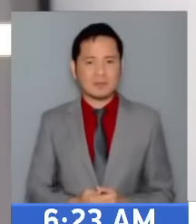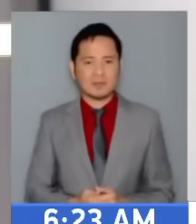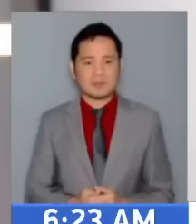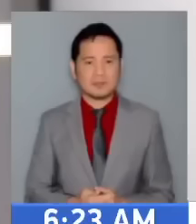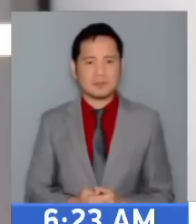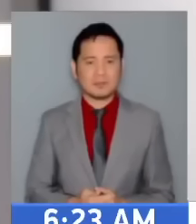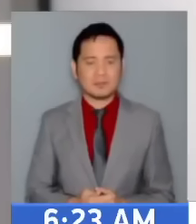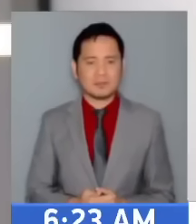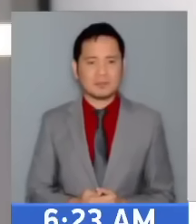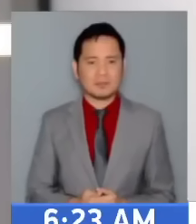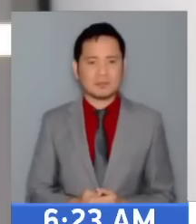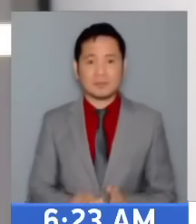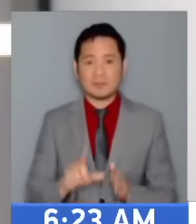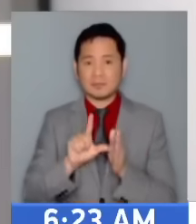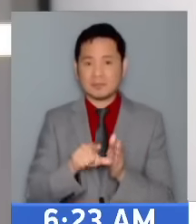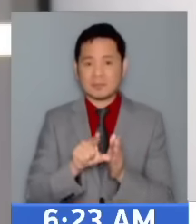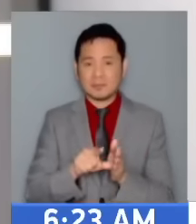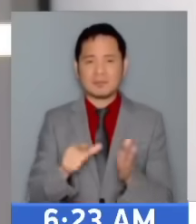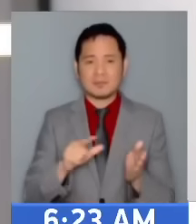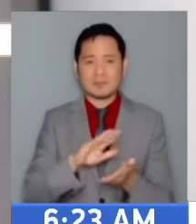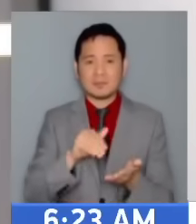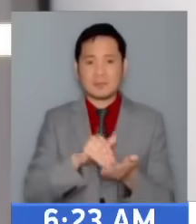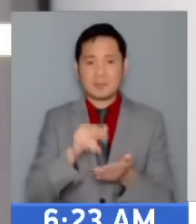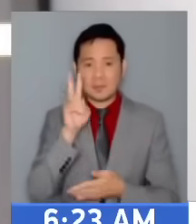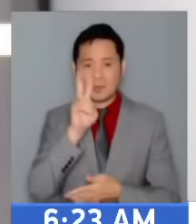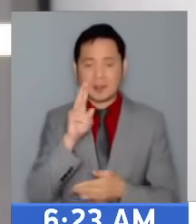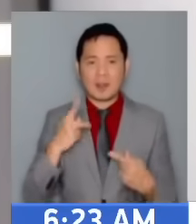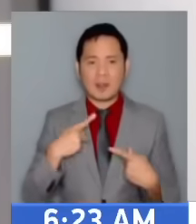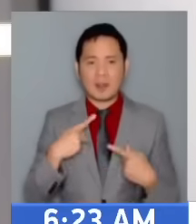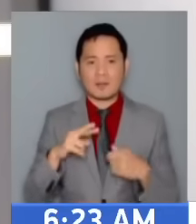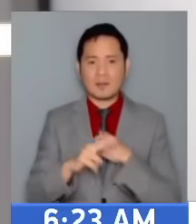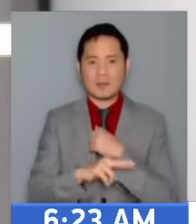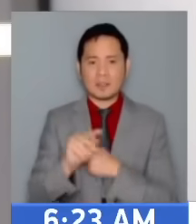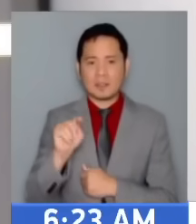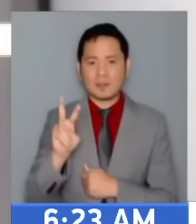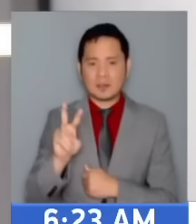dahilan Central visas ang gma Regal